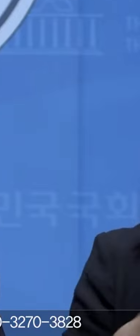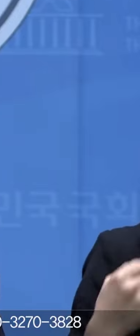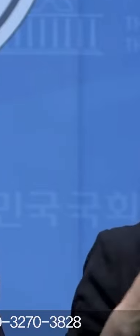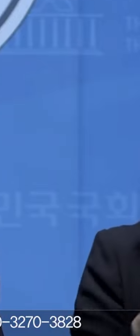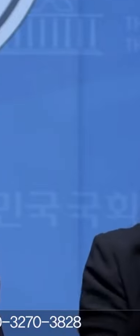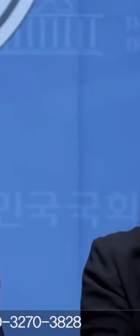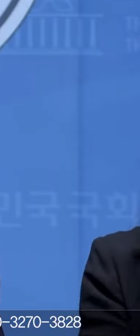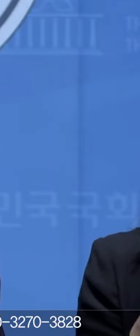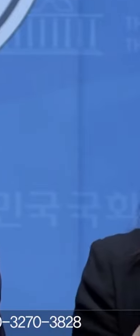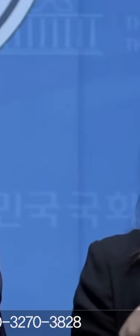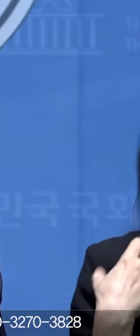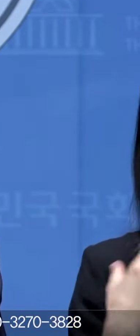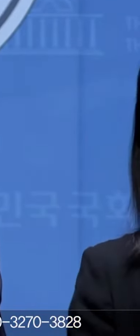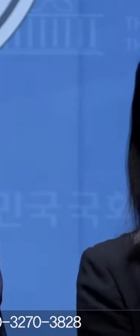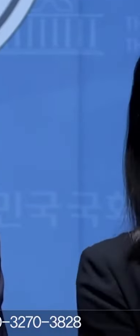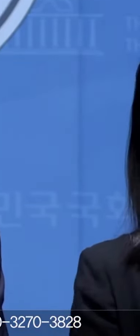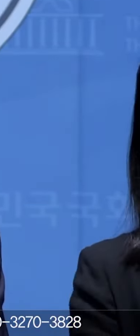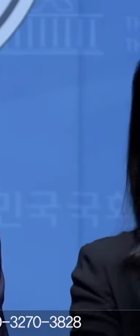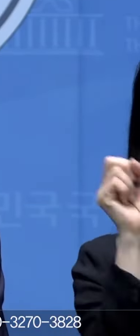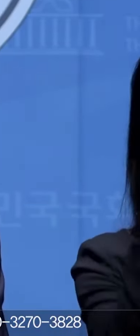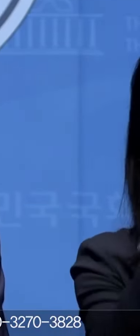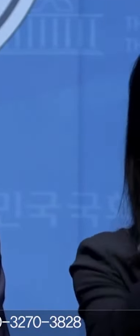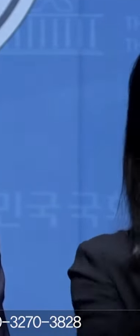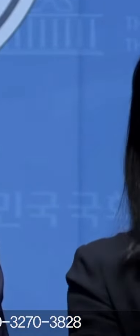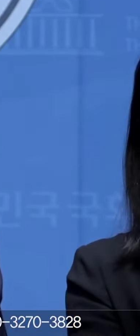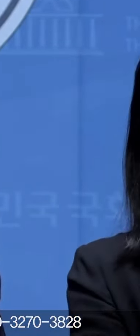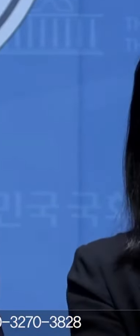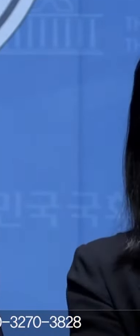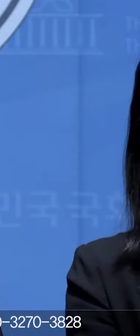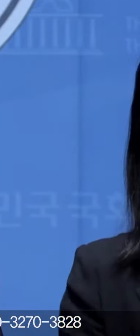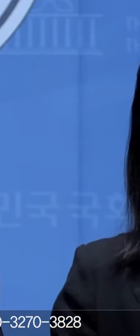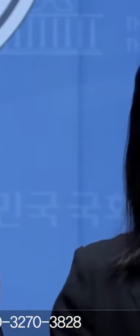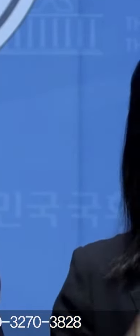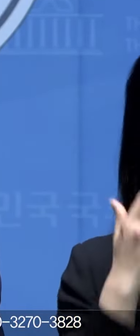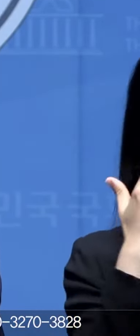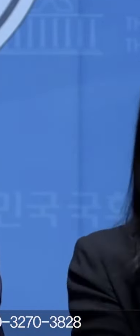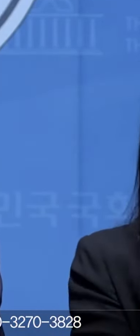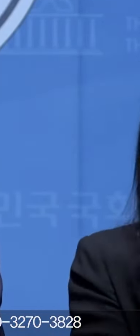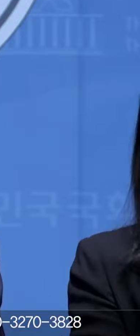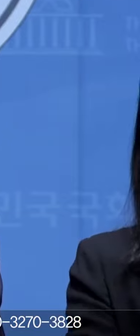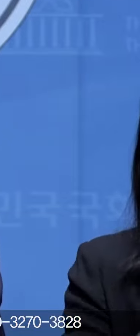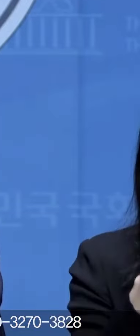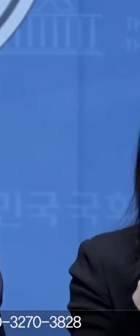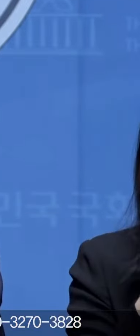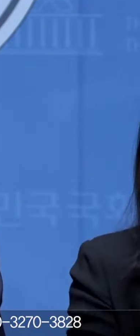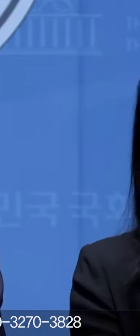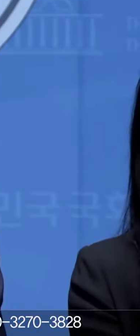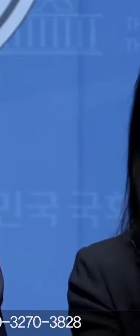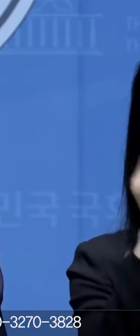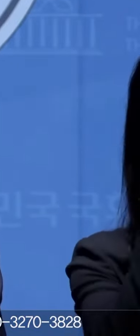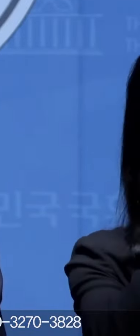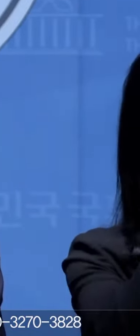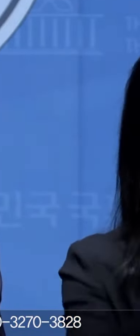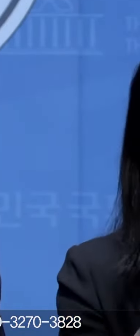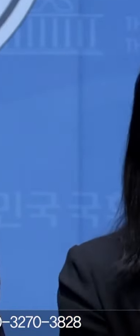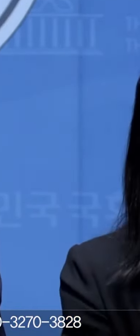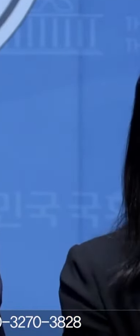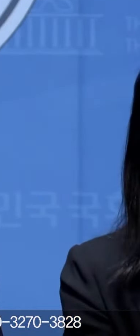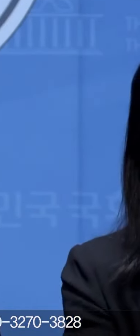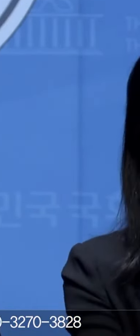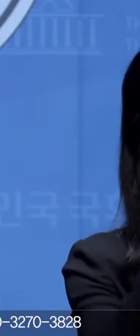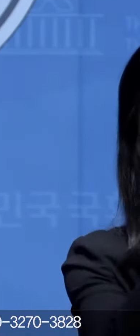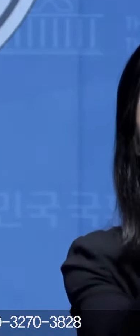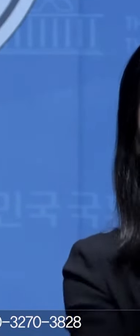그럼에도 국무위원이 이런 식으로 대정부 질문 전날 불출석을 통보한 것은 국회와 헌법을 노골적으로